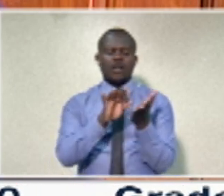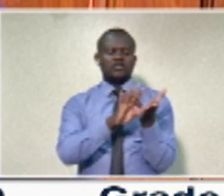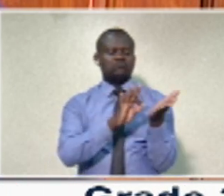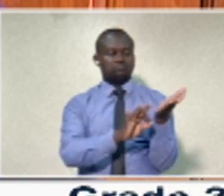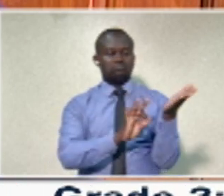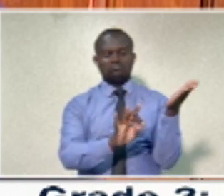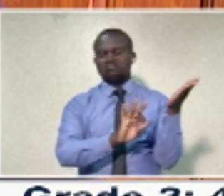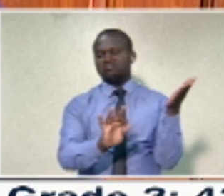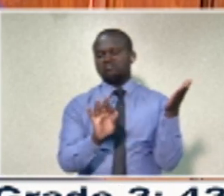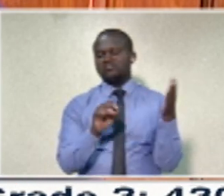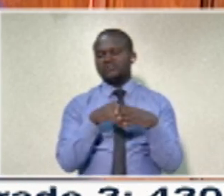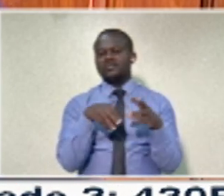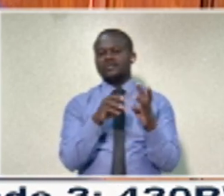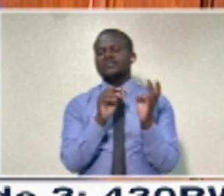buryo